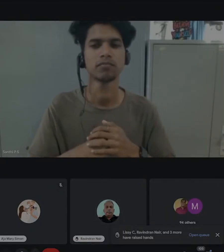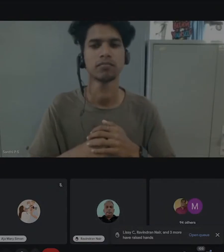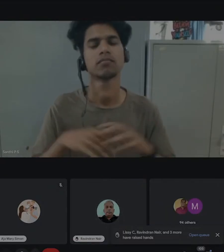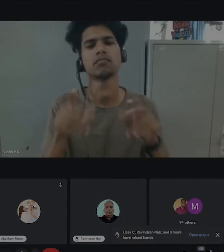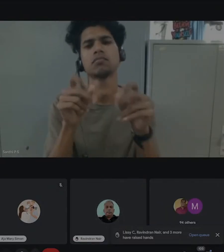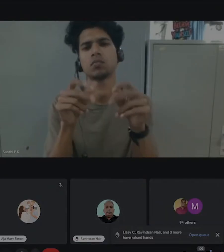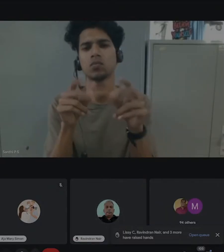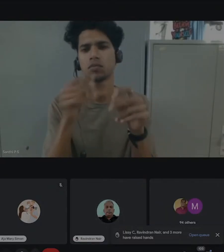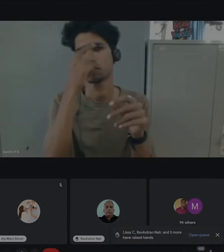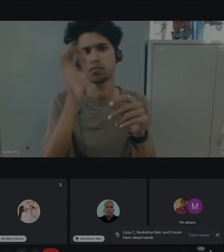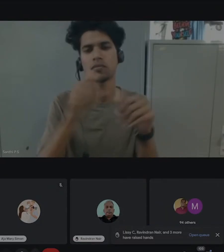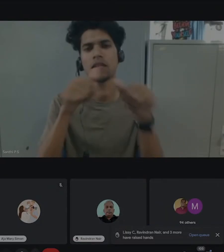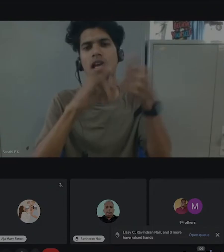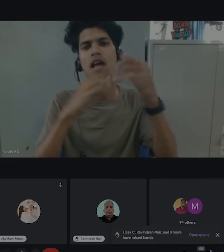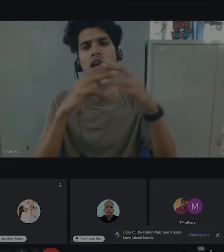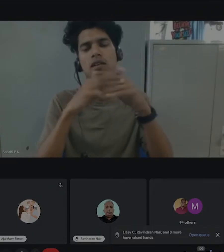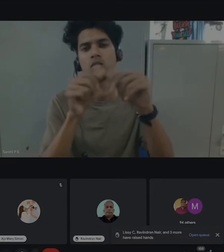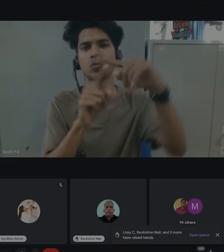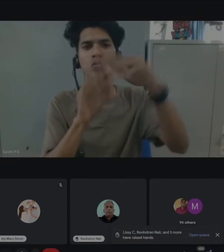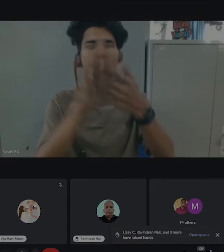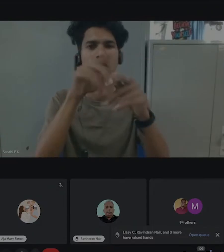ശരി, അശ്വതി മാഡം ആൻസർ ചെയ്യുന്നതാണ്.